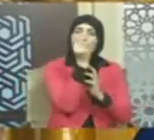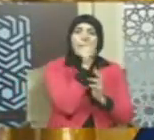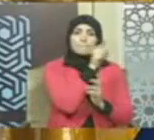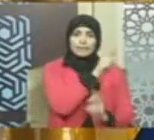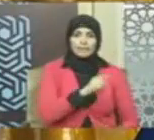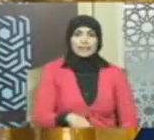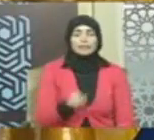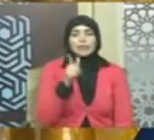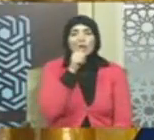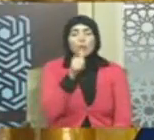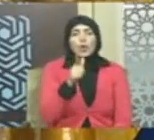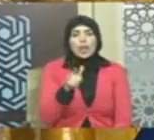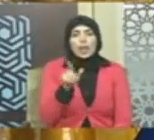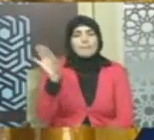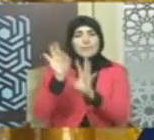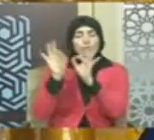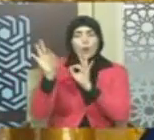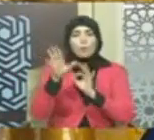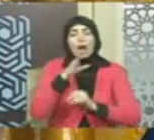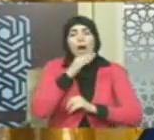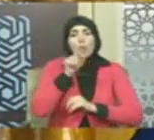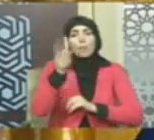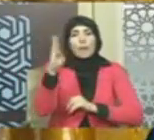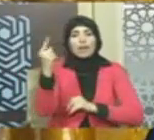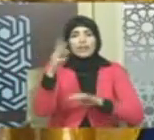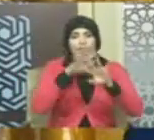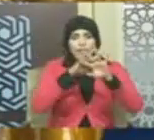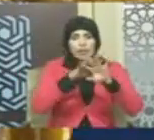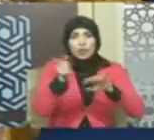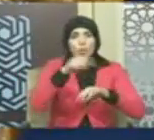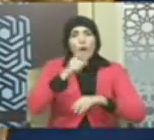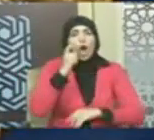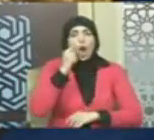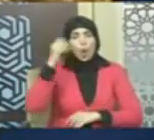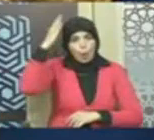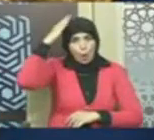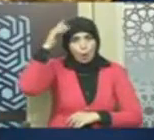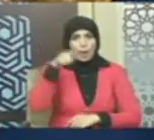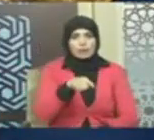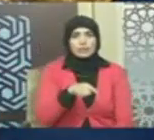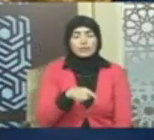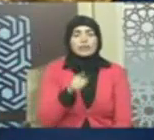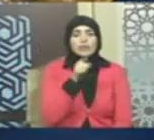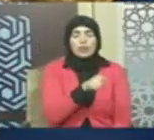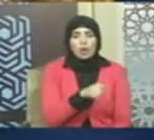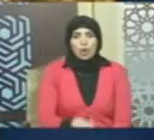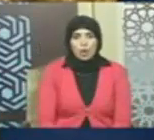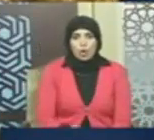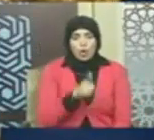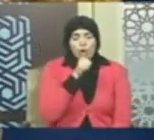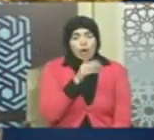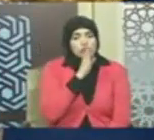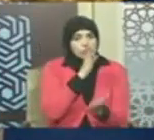منهم أبو بكر وعمر وأنعما، أي وأنعم بهما،